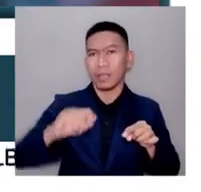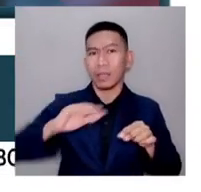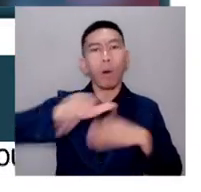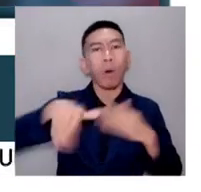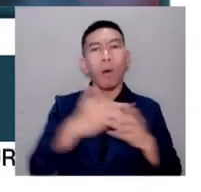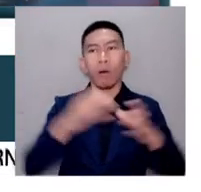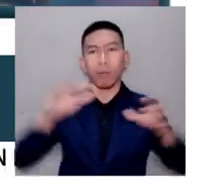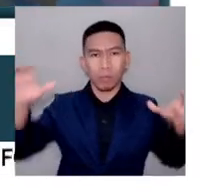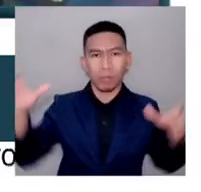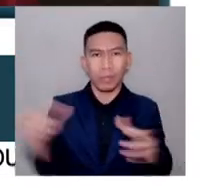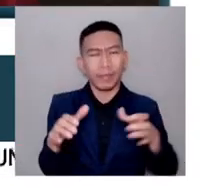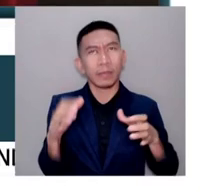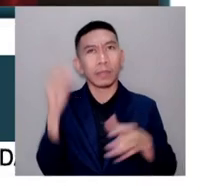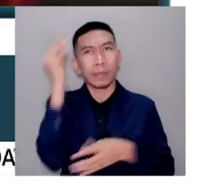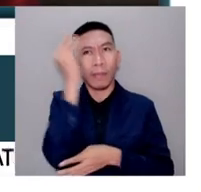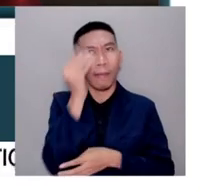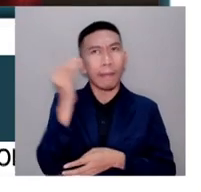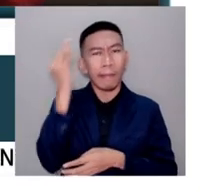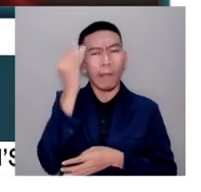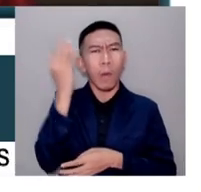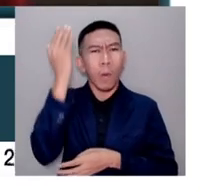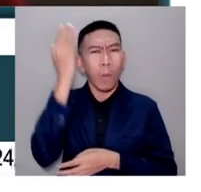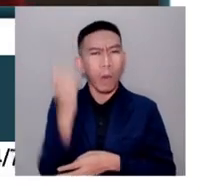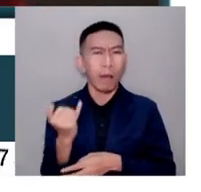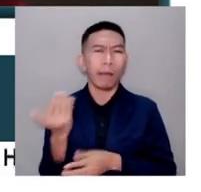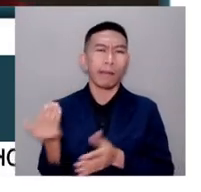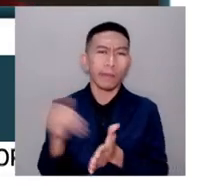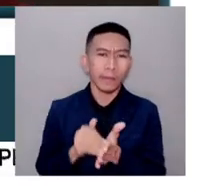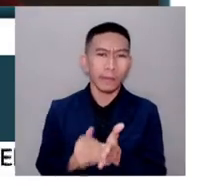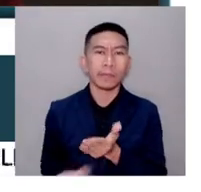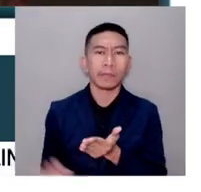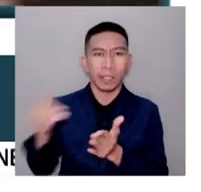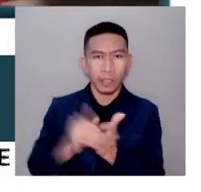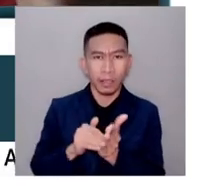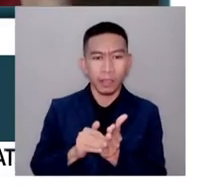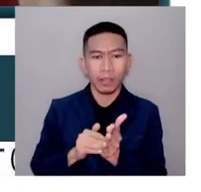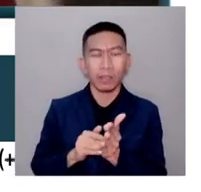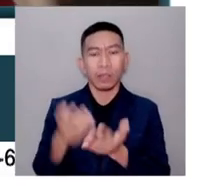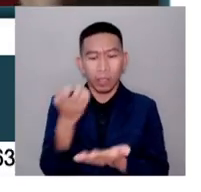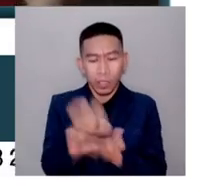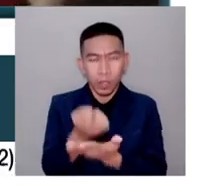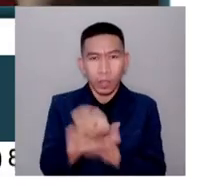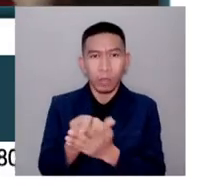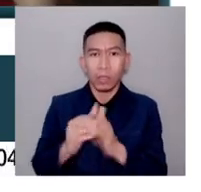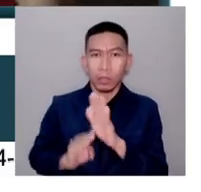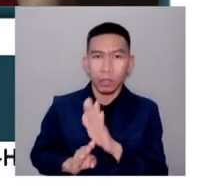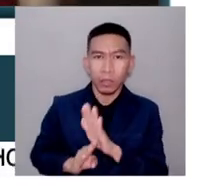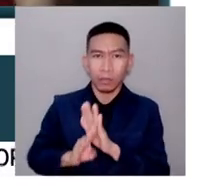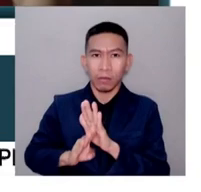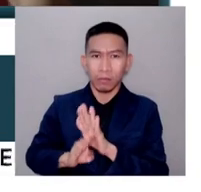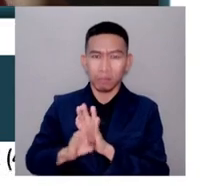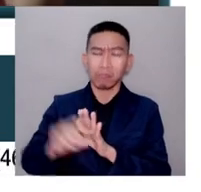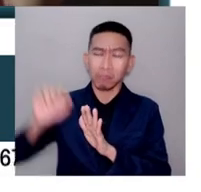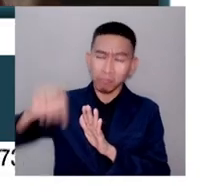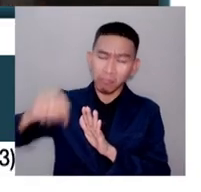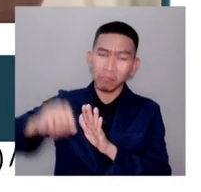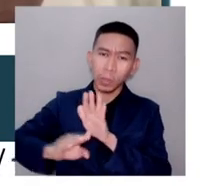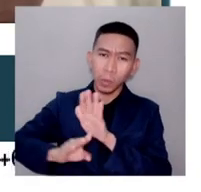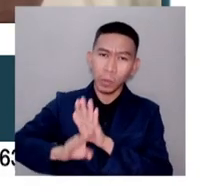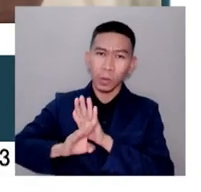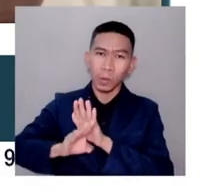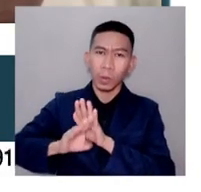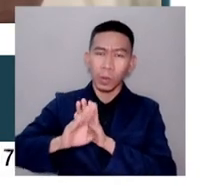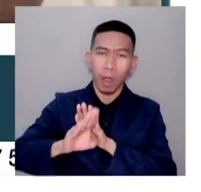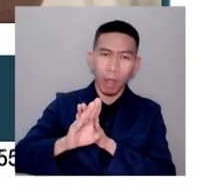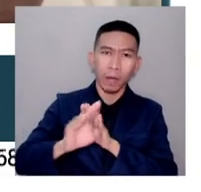pagkatapos ng ilang mga paulit-ulit na yugto na lumalago naman yung ating ekonomiya, di ba? Tumataas naman yung ating